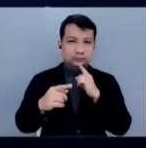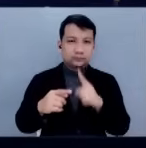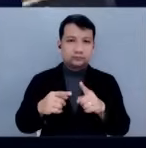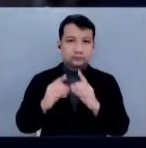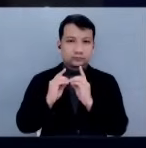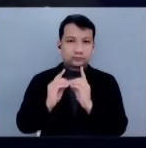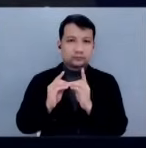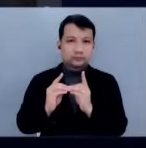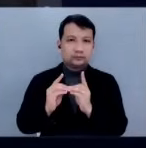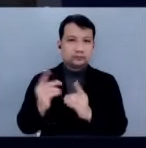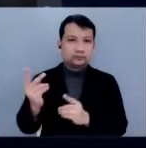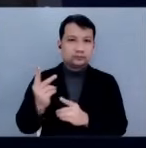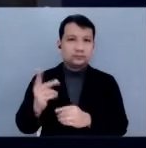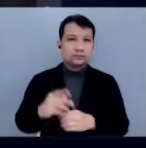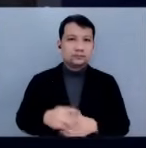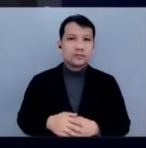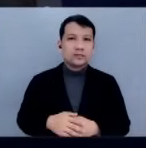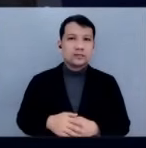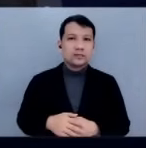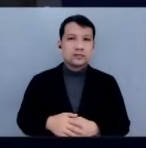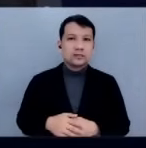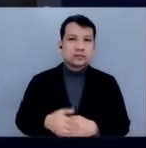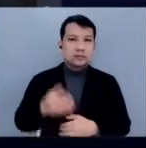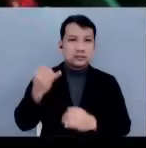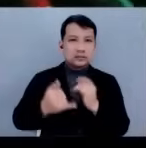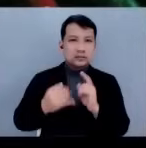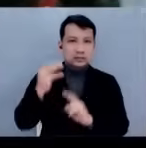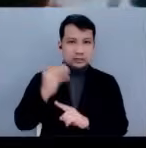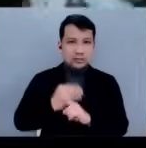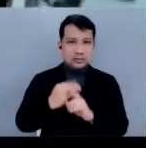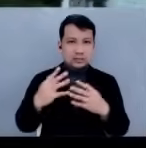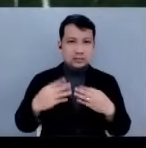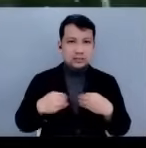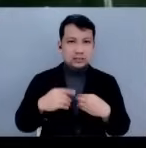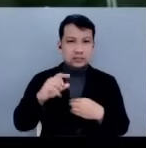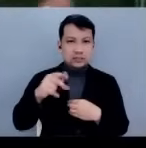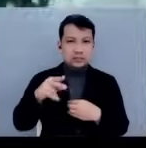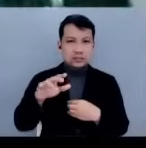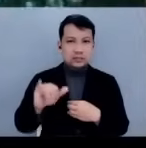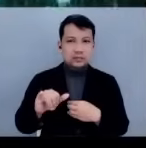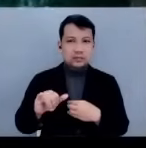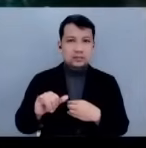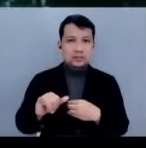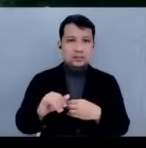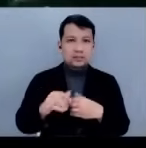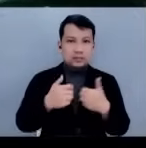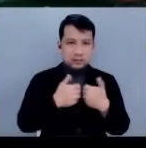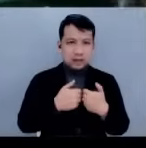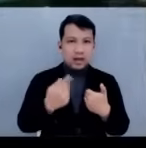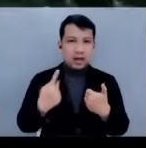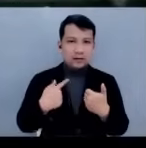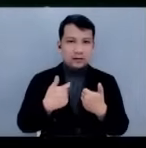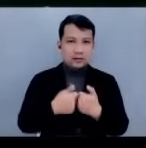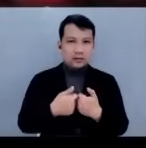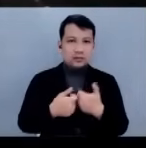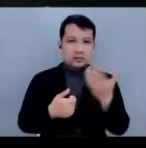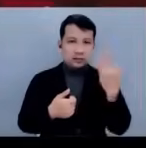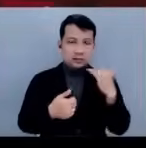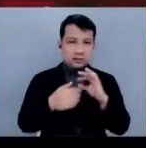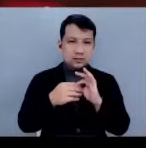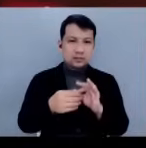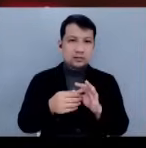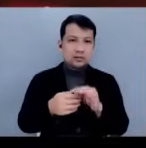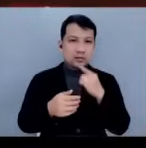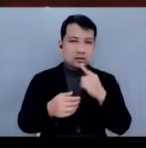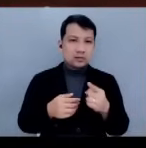nga silang dalawa. Last March lang nang aminin ng agency na in a relationship nga si Ailee. That time, sinabi rin nila